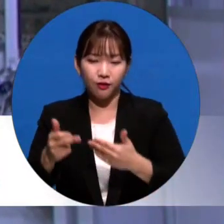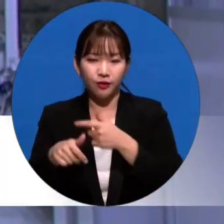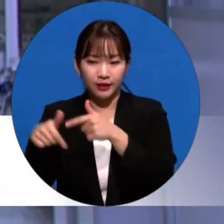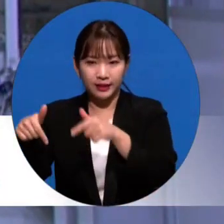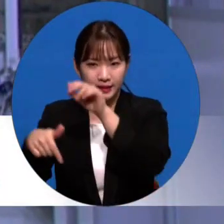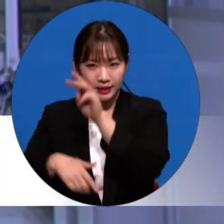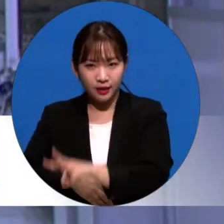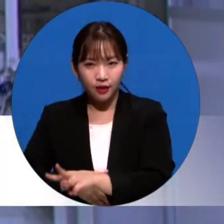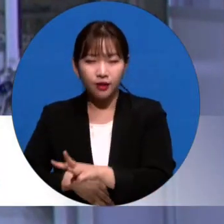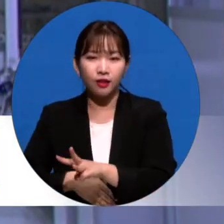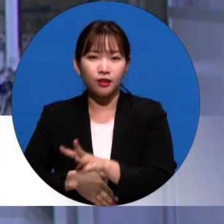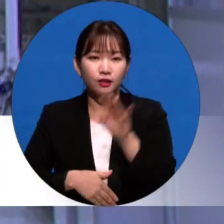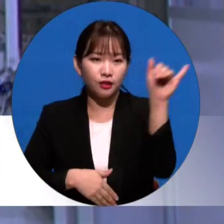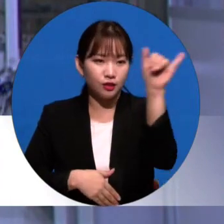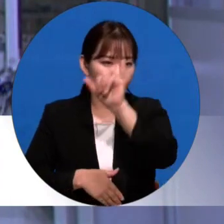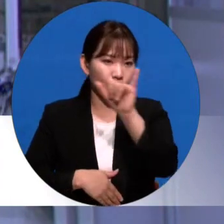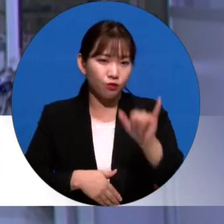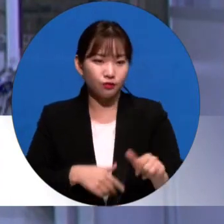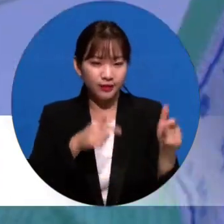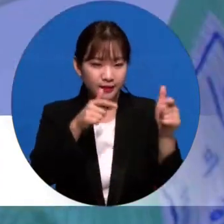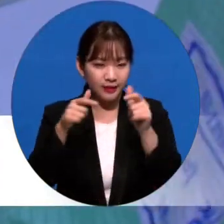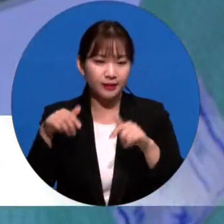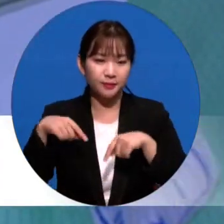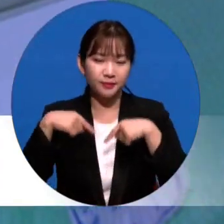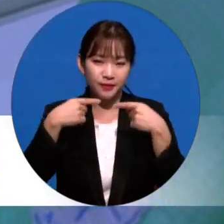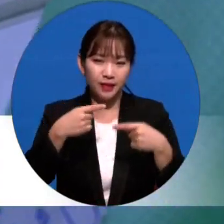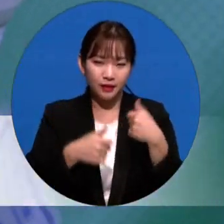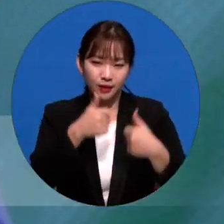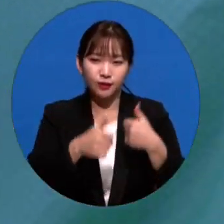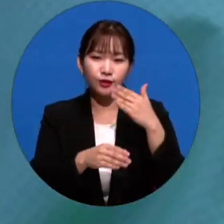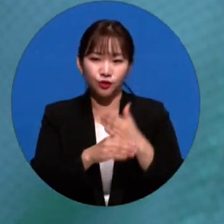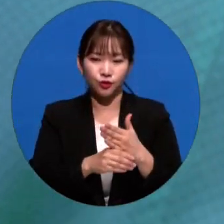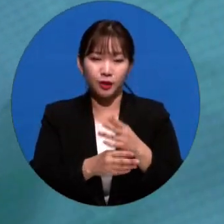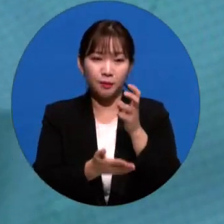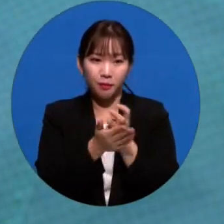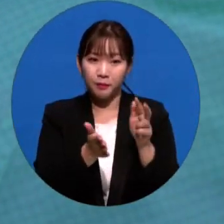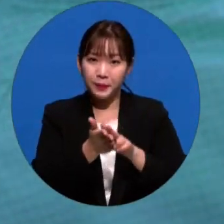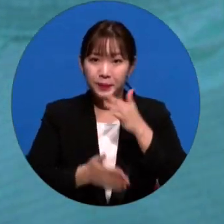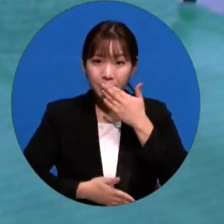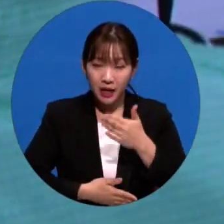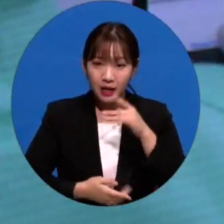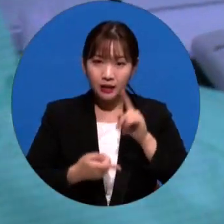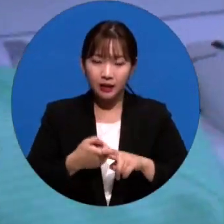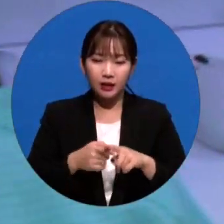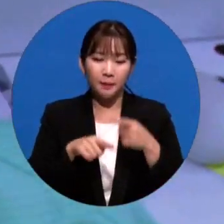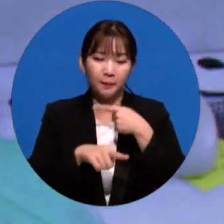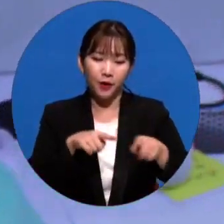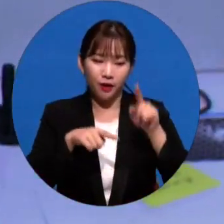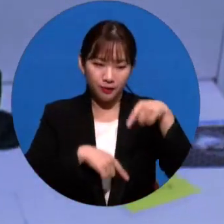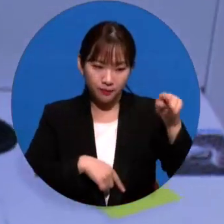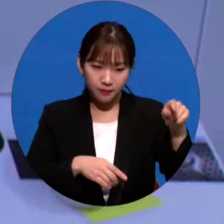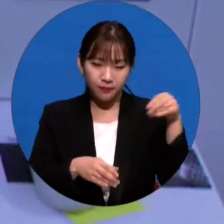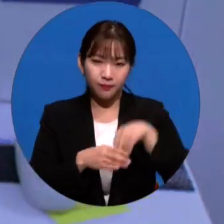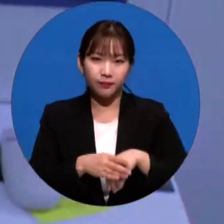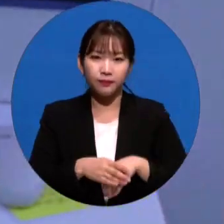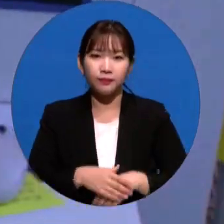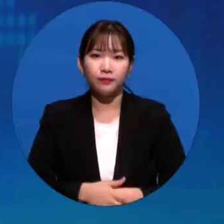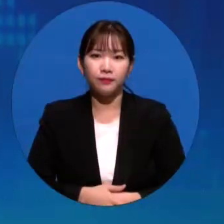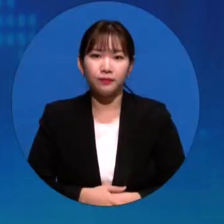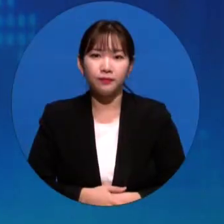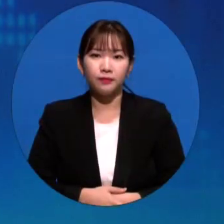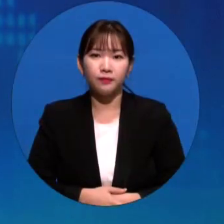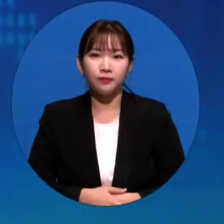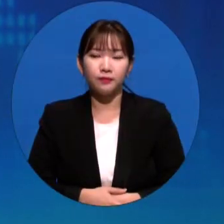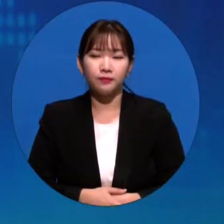등 전국 광역 지자체들이 뛰어들었으며 조례 제정 여부가 평가 항목에 포함돼 있습니다.